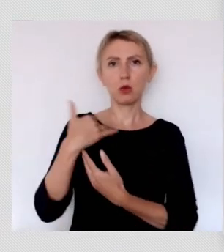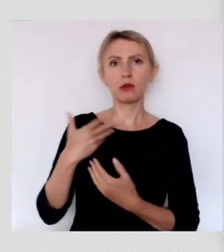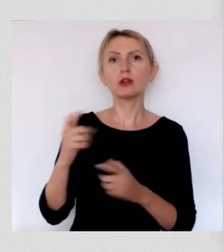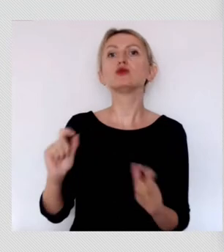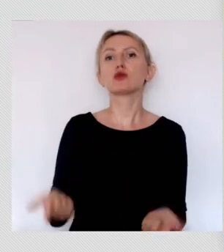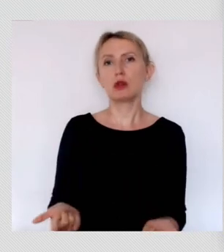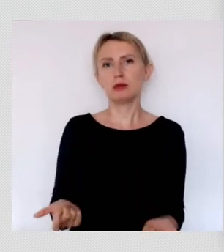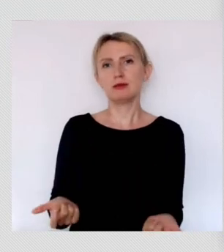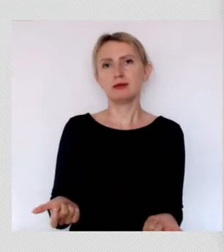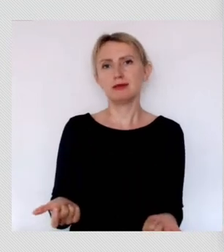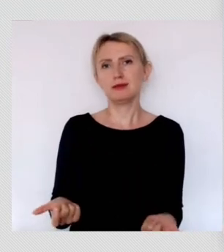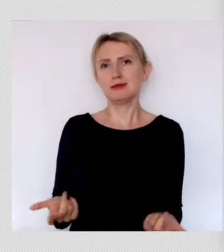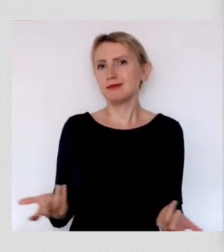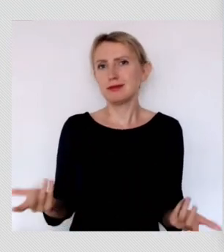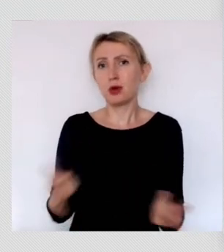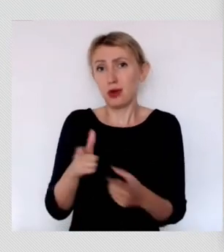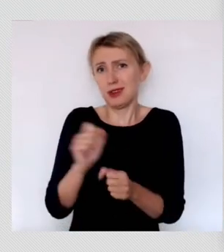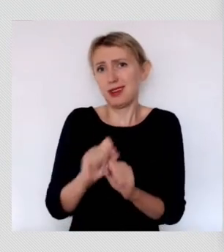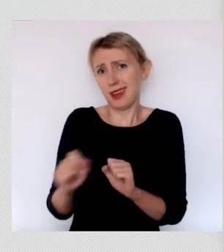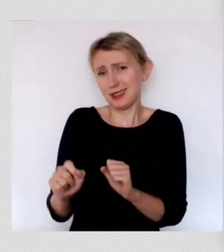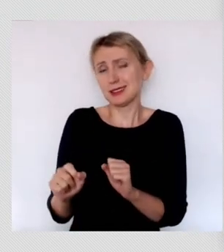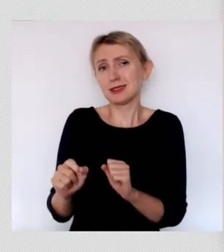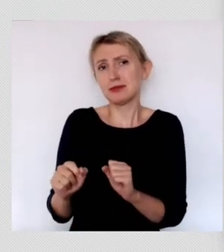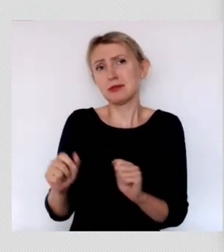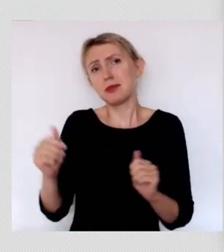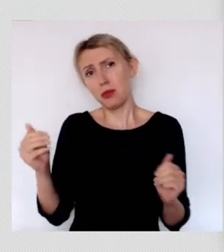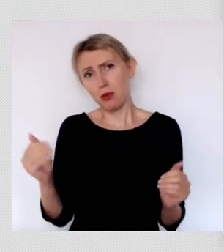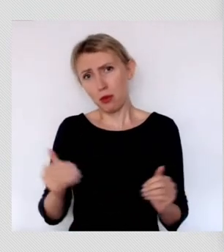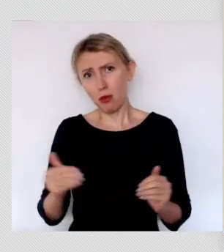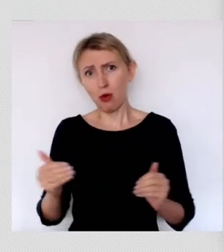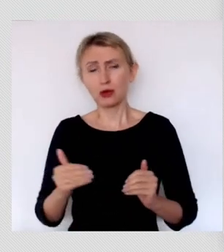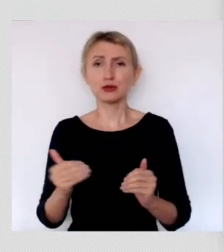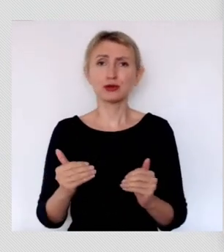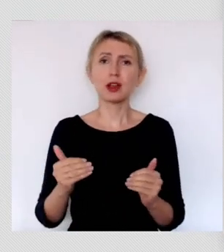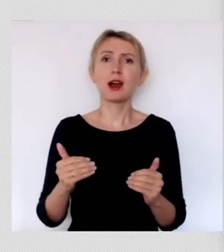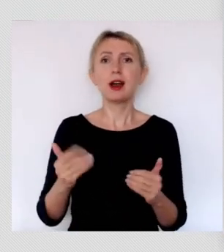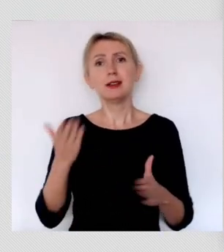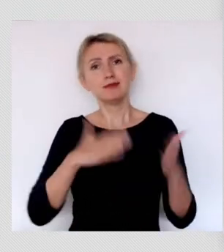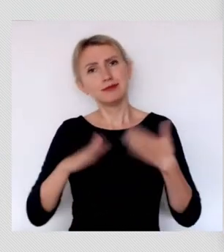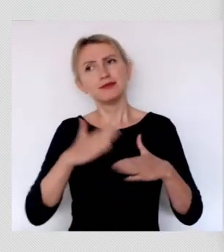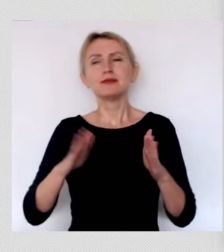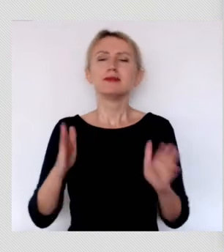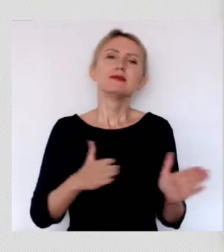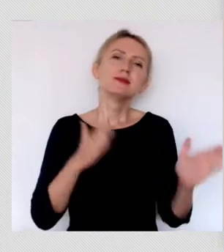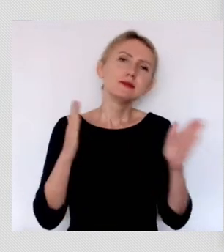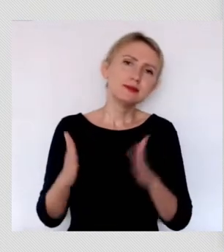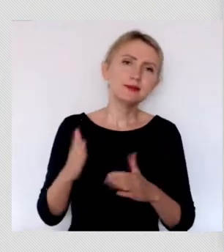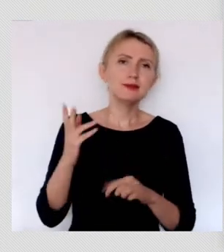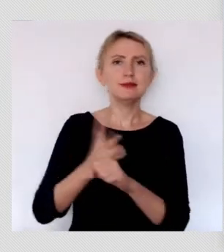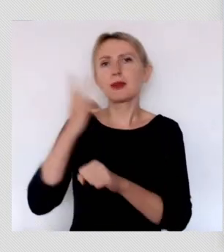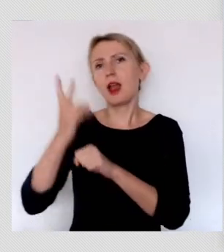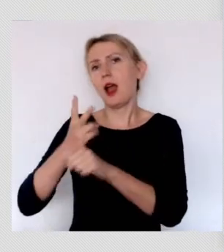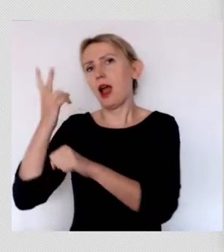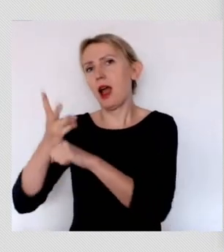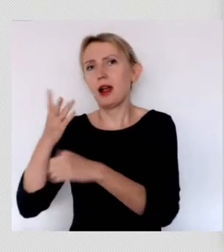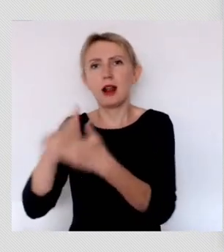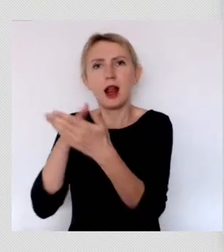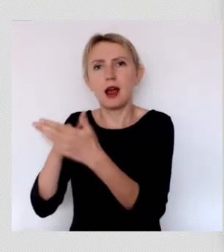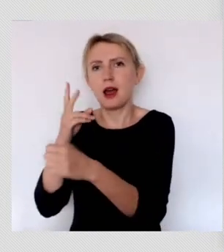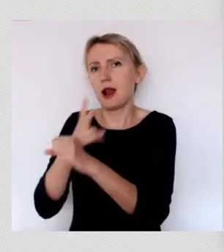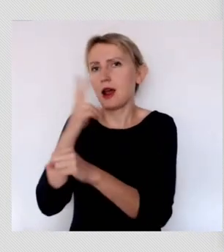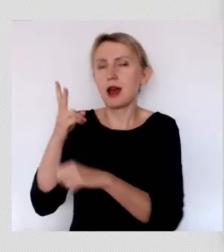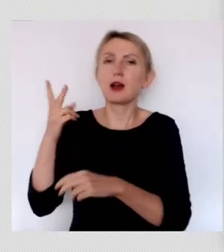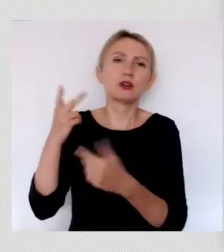tego? One są? Można entuzjazmować się kolejnymi przekroczonymi progami,